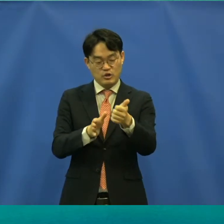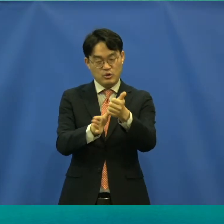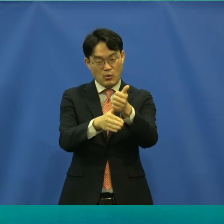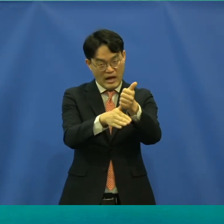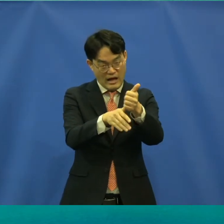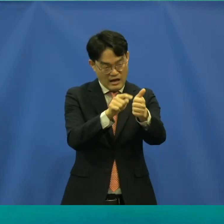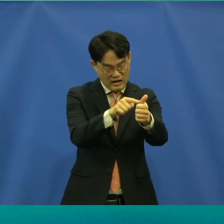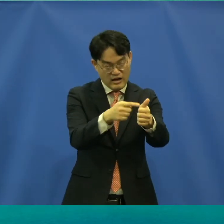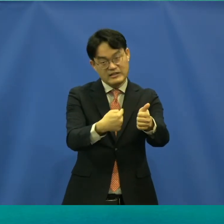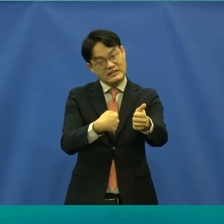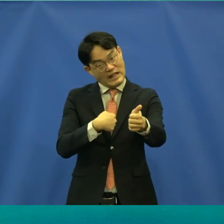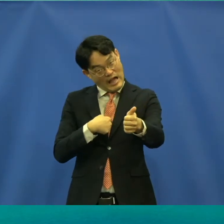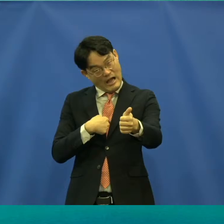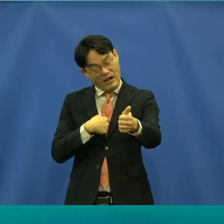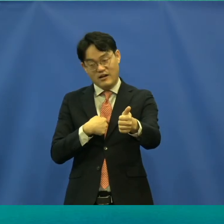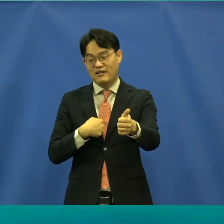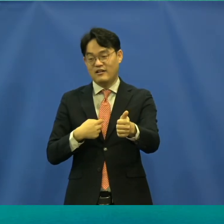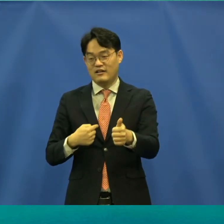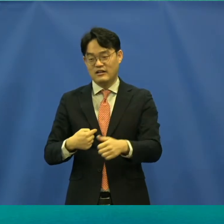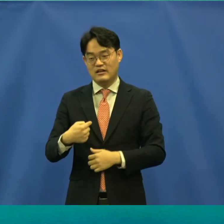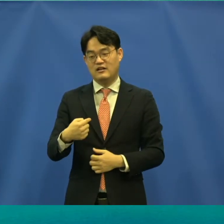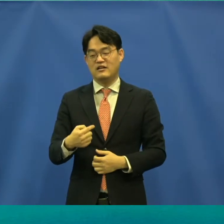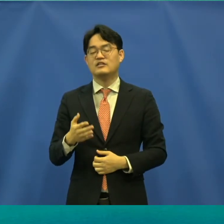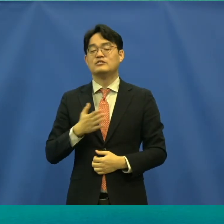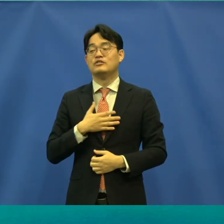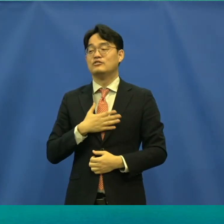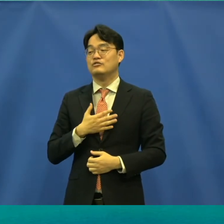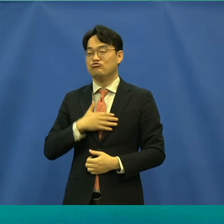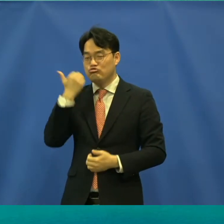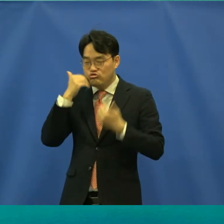저는 누군가를 저격하기 위해 설교를 해본 적이 없습니다.